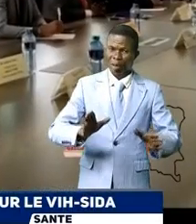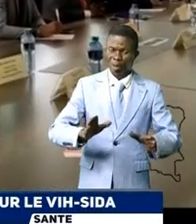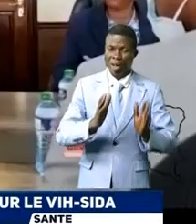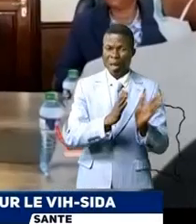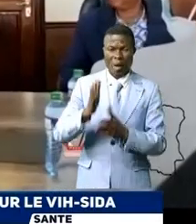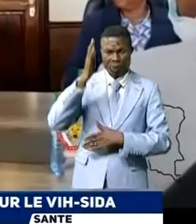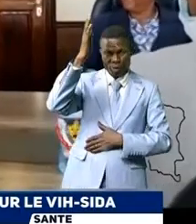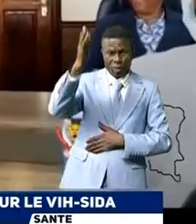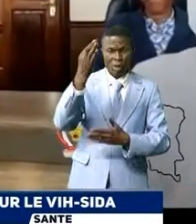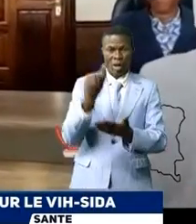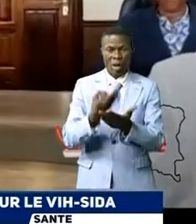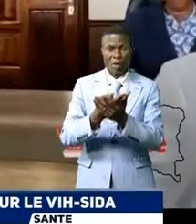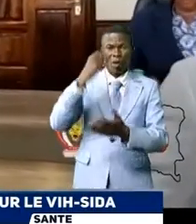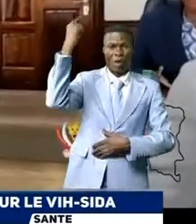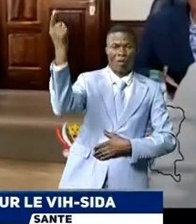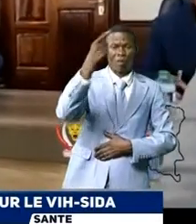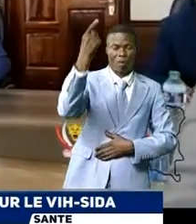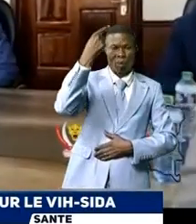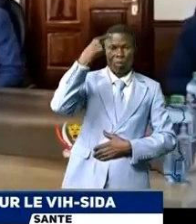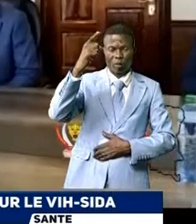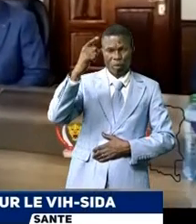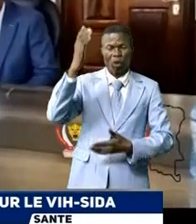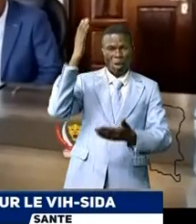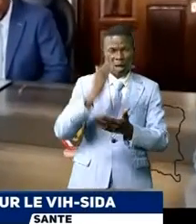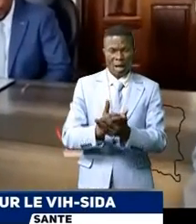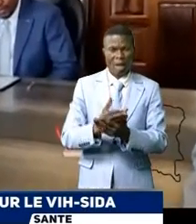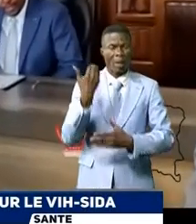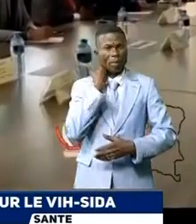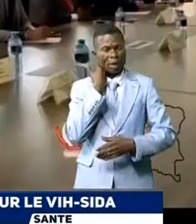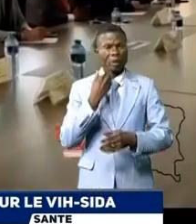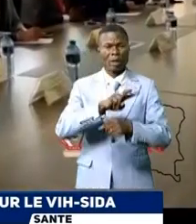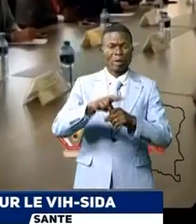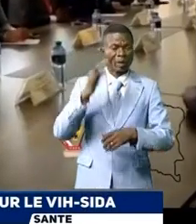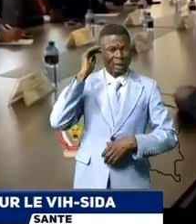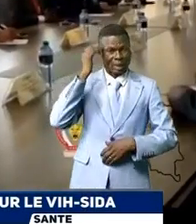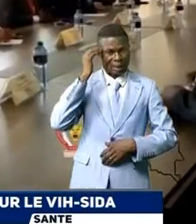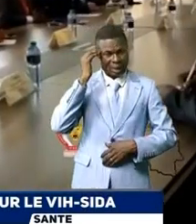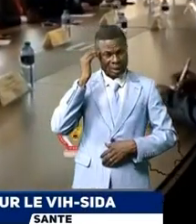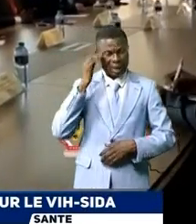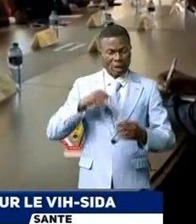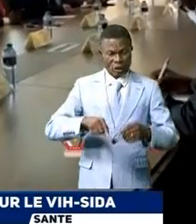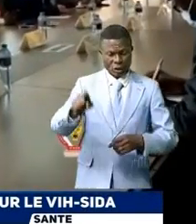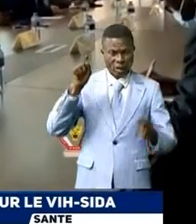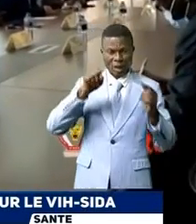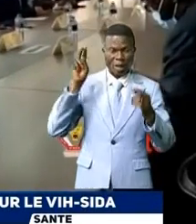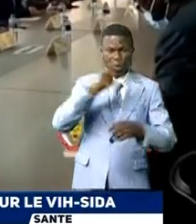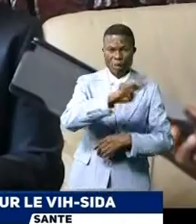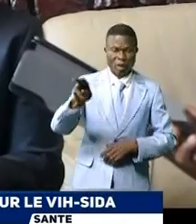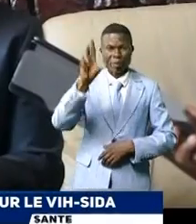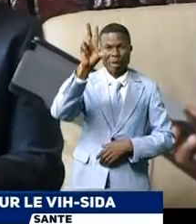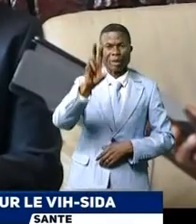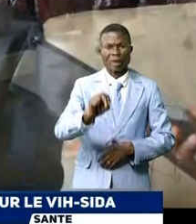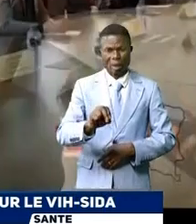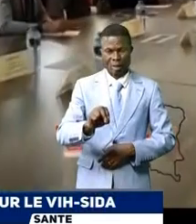envisagées par le Fonds mondial en vue de l'éradication du VIH-Sida d'ici 2030.